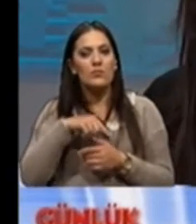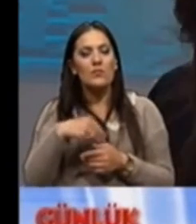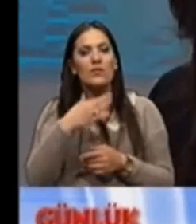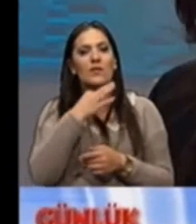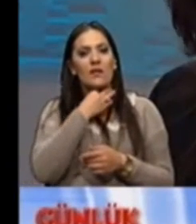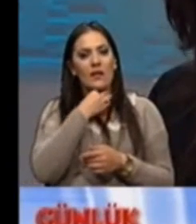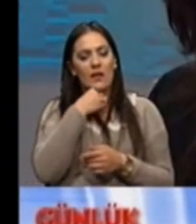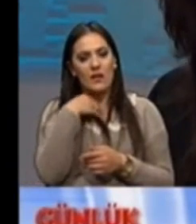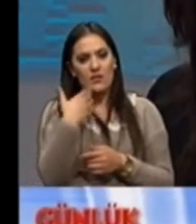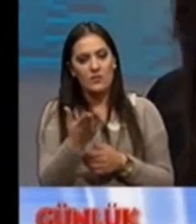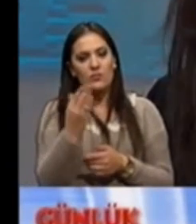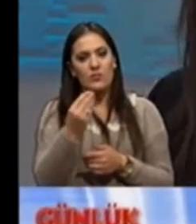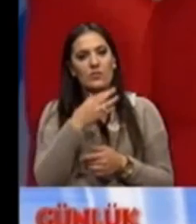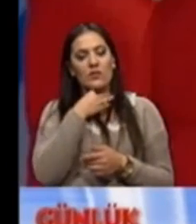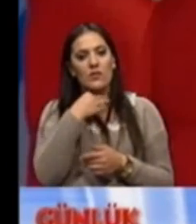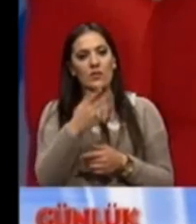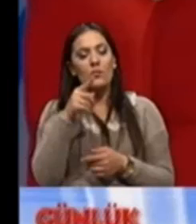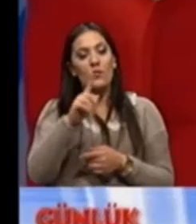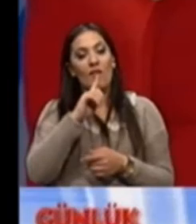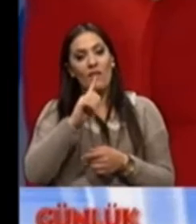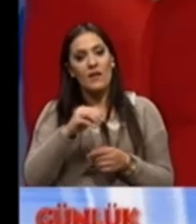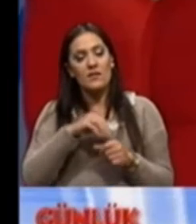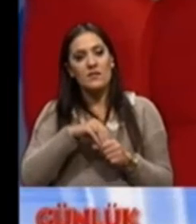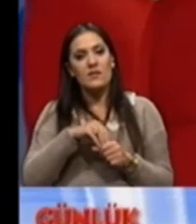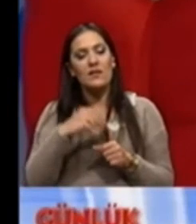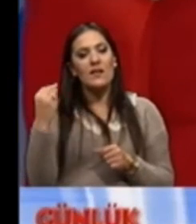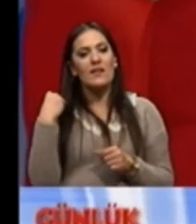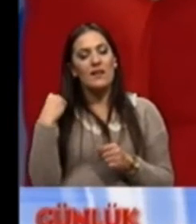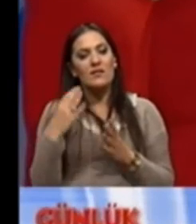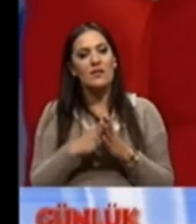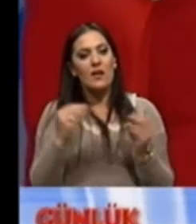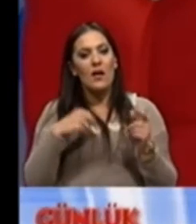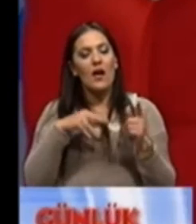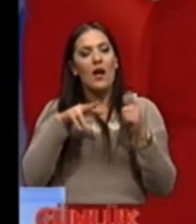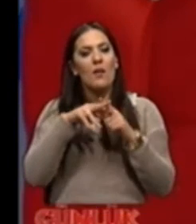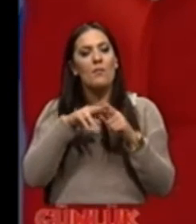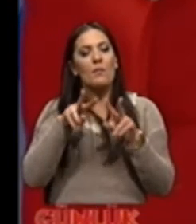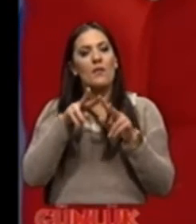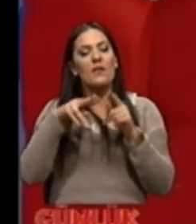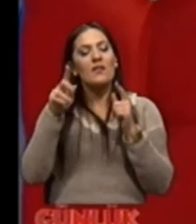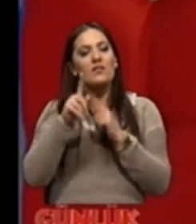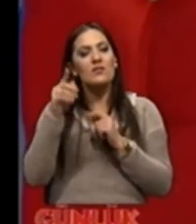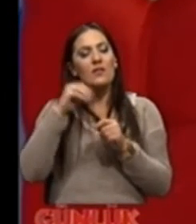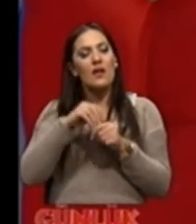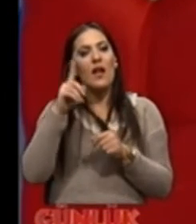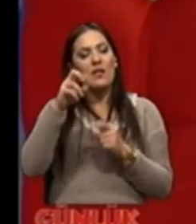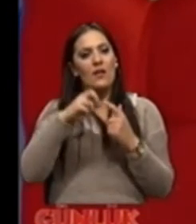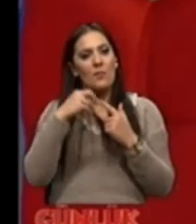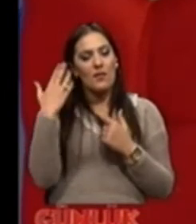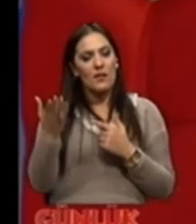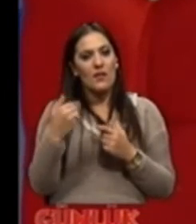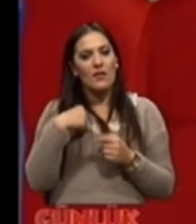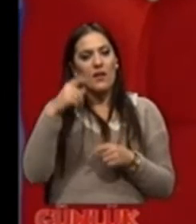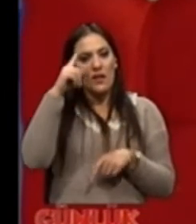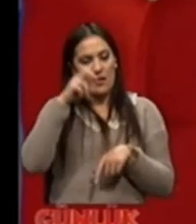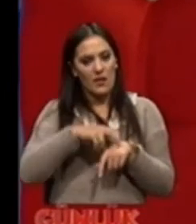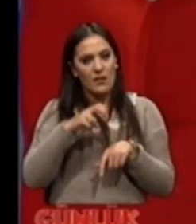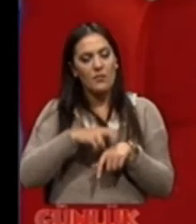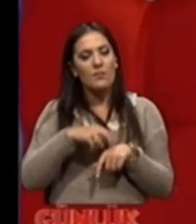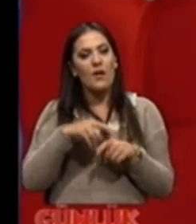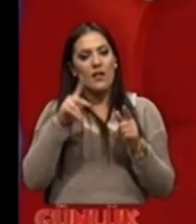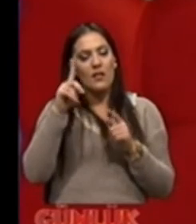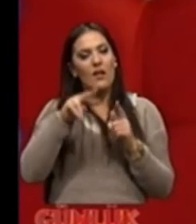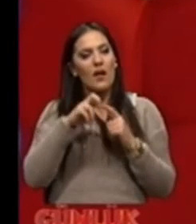Bu vesileyle de yenice kaybettiğimiz Ahmet Mete Işıkarı'yı da Allah rahmet eylesin analım. Diyoruz. Allah rahmet eylesin. Evet, Allah efendim, rahmet çok eylesin.